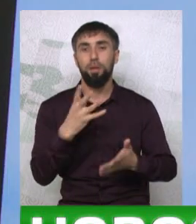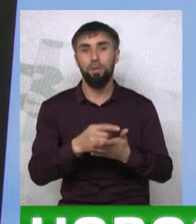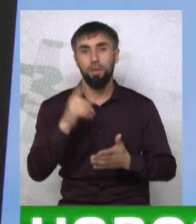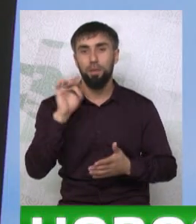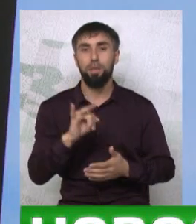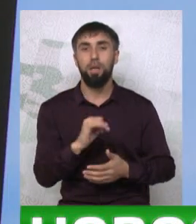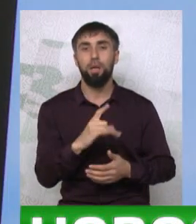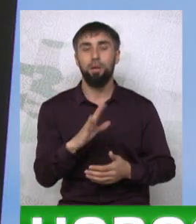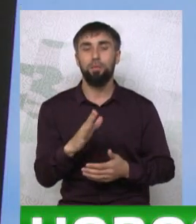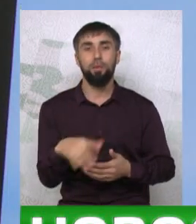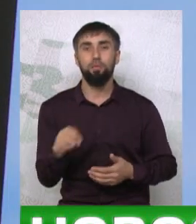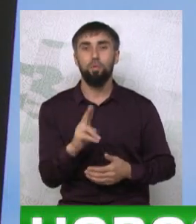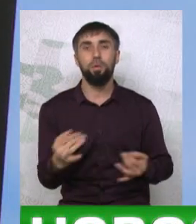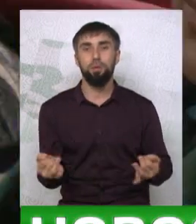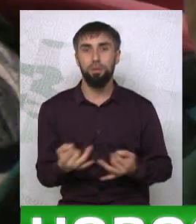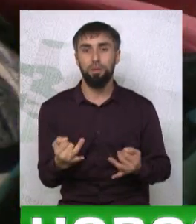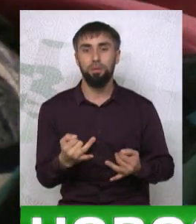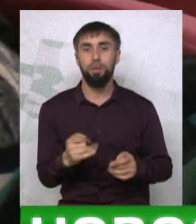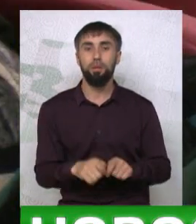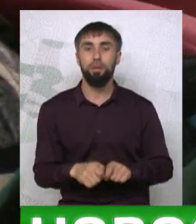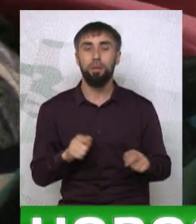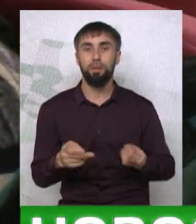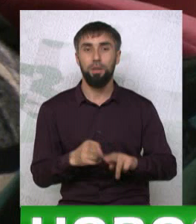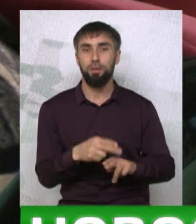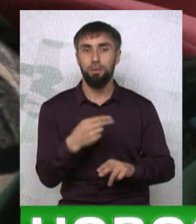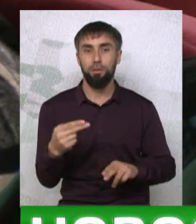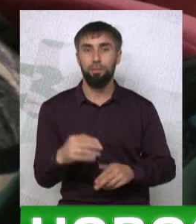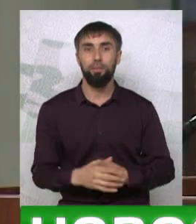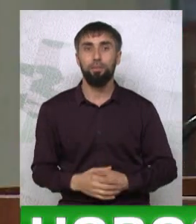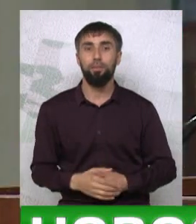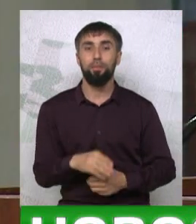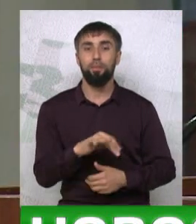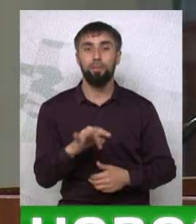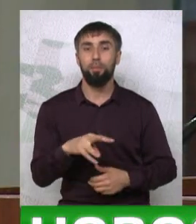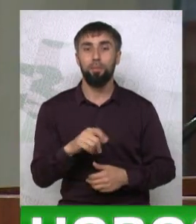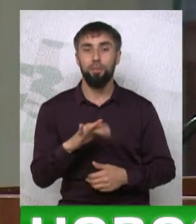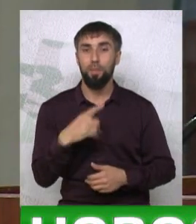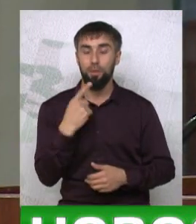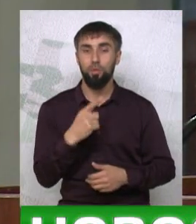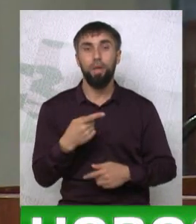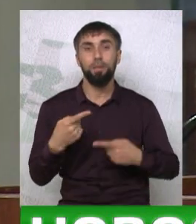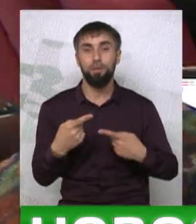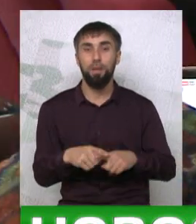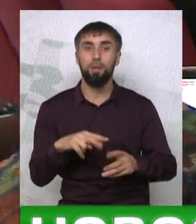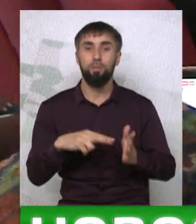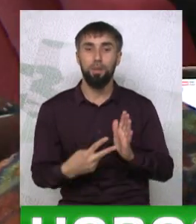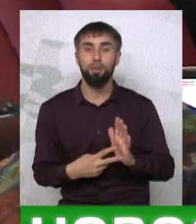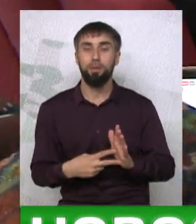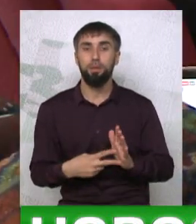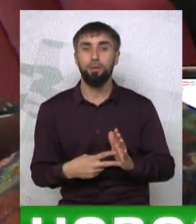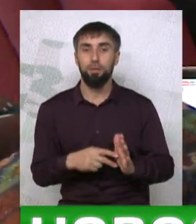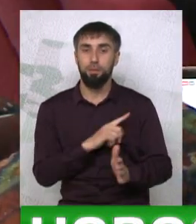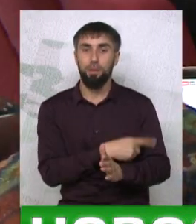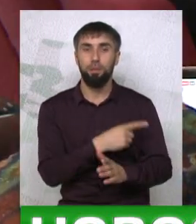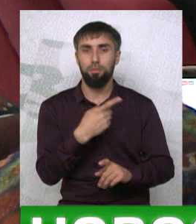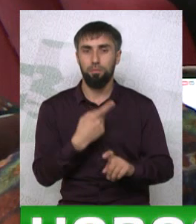и архивами со всеми, кто заинтересован в раскрытии этой темы. Тимур Матиев в своем докладе отмечает, в техническом плане силы немецкой